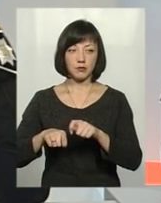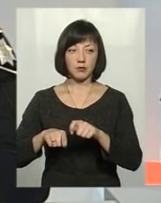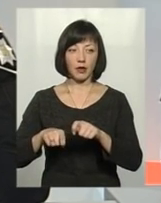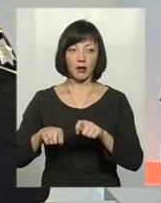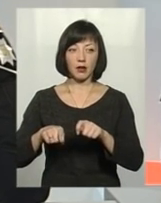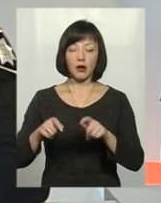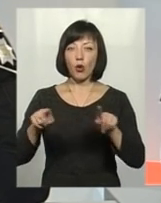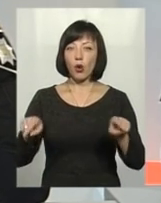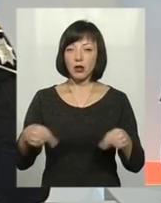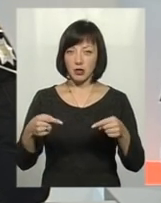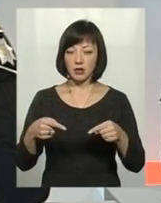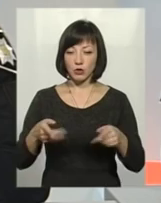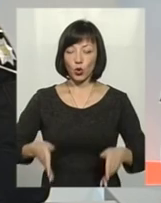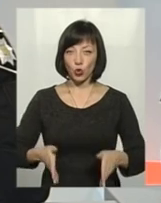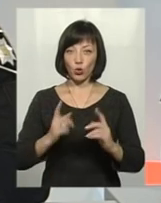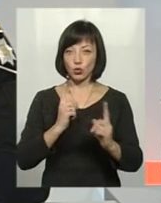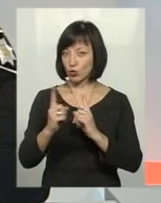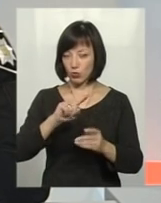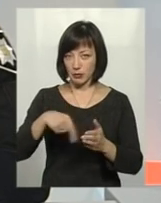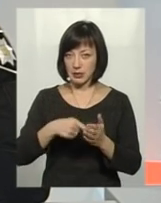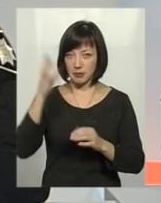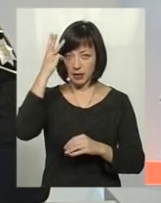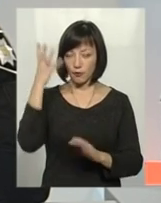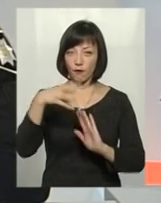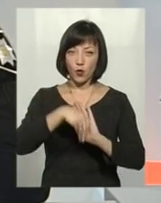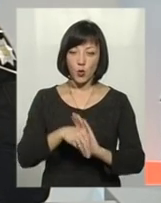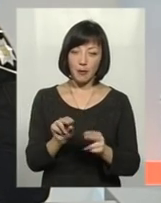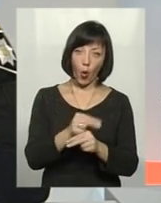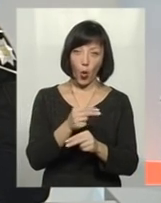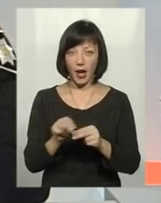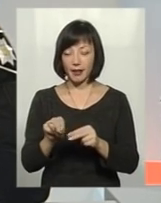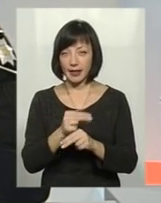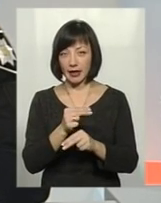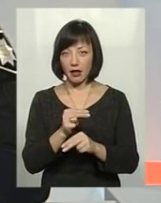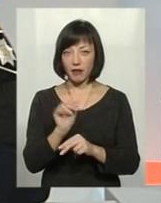організацію дорожнього руху в місті Хмельницькому, вносимо відповідні корективи в